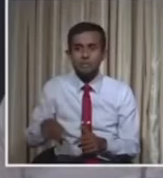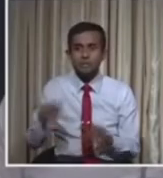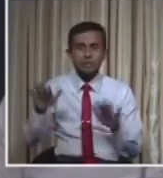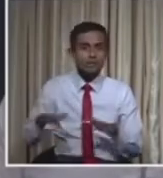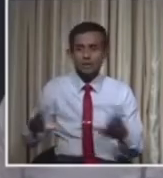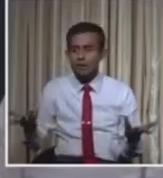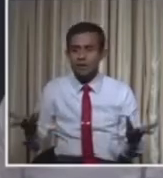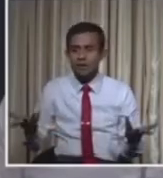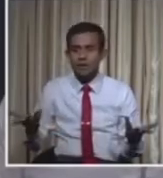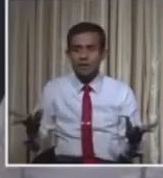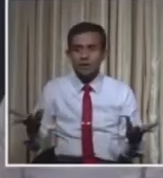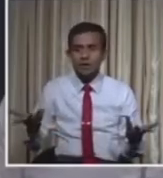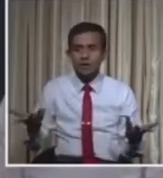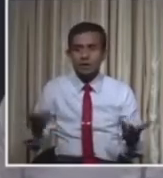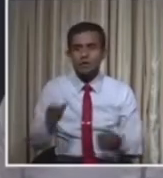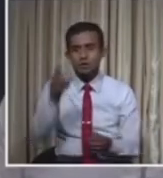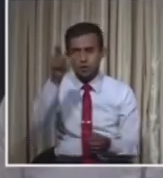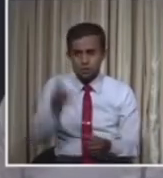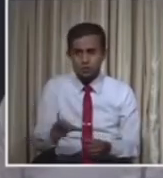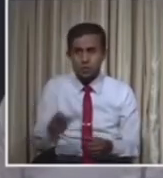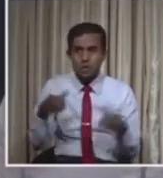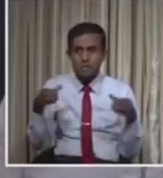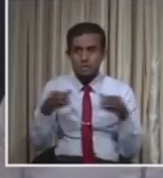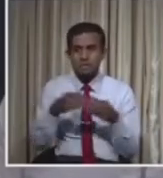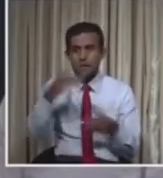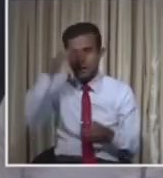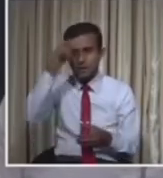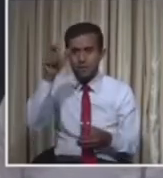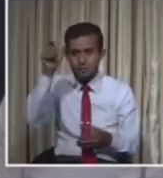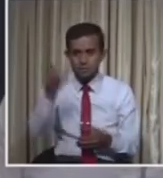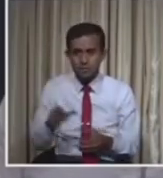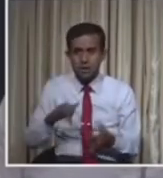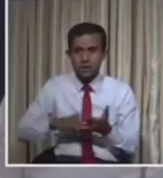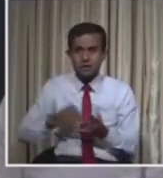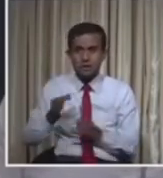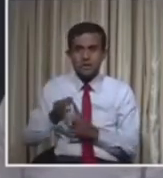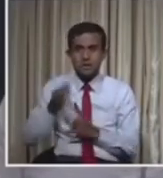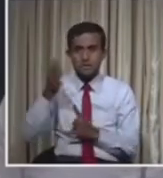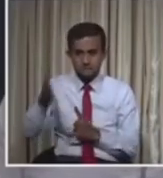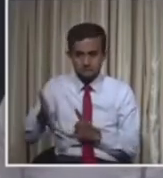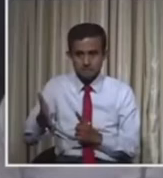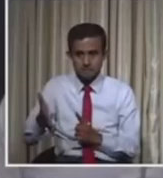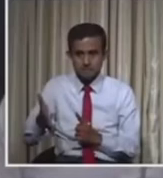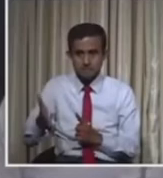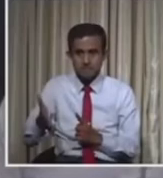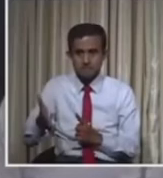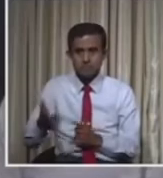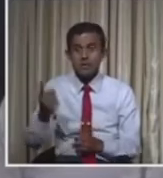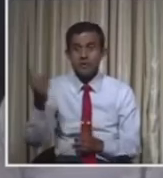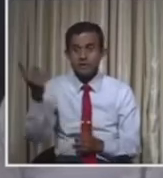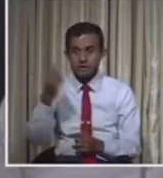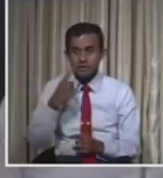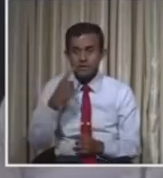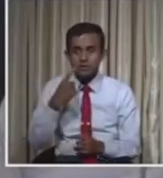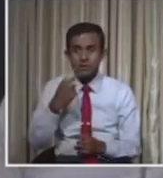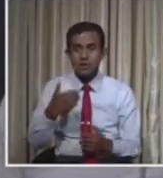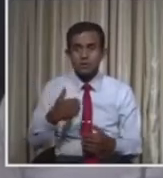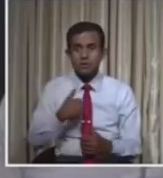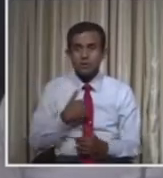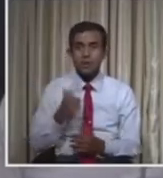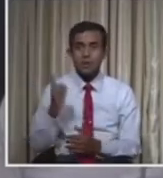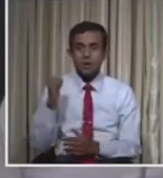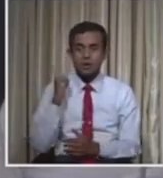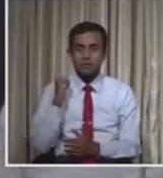නොහිටියත් අමුණාසරගේ පක්ෂේ නායකතුමා සජිත් ප්‍රේමදාස මහත් එතුමා කිව්වා මම